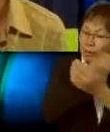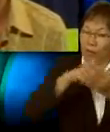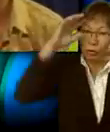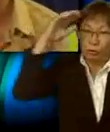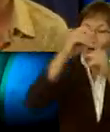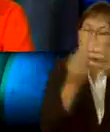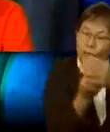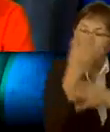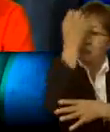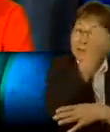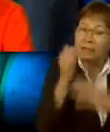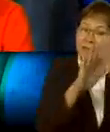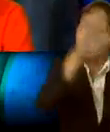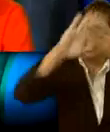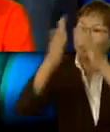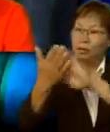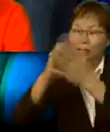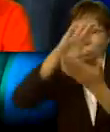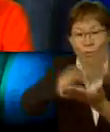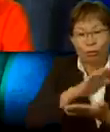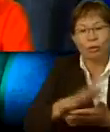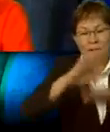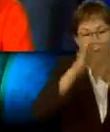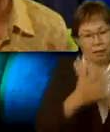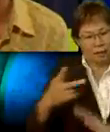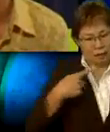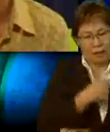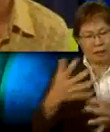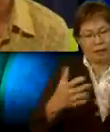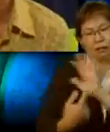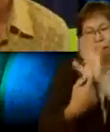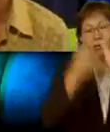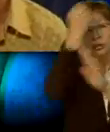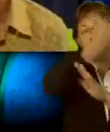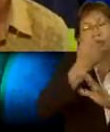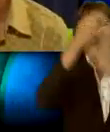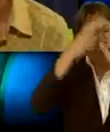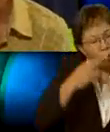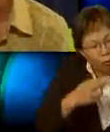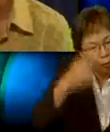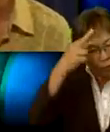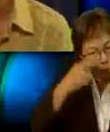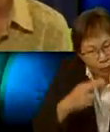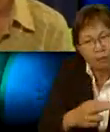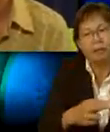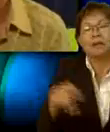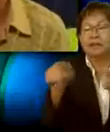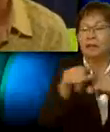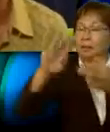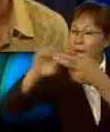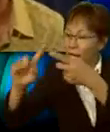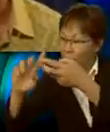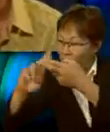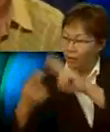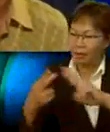bertujuan untuk memupuk sikap kita terhadap komuniti sekolah. Jadi, kita hendaklah menunjukkan sikap saling hormat menghormati sesama